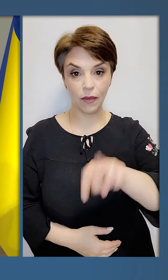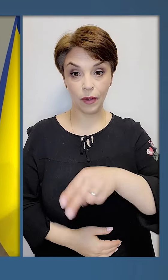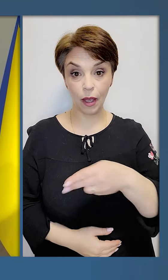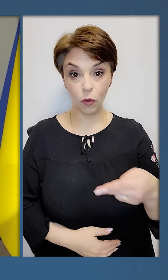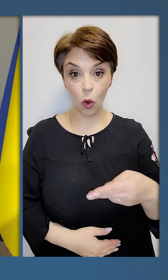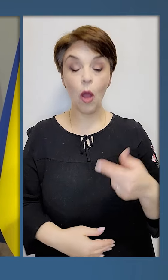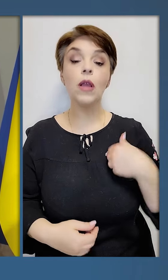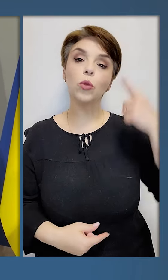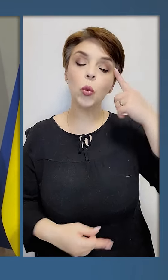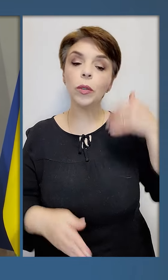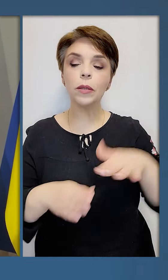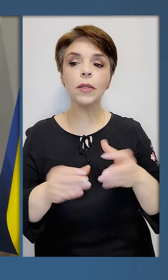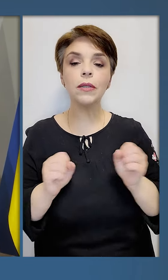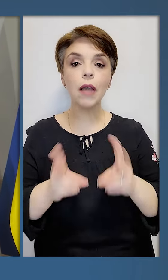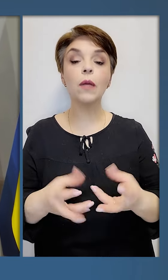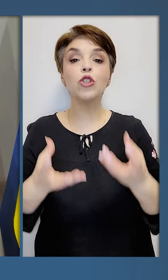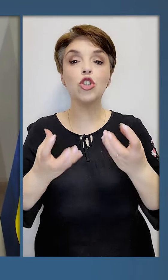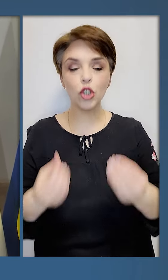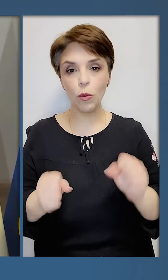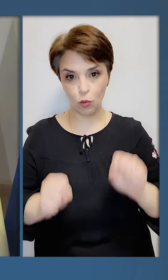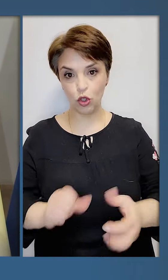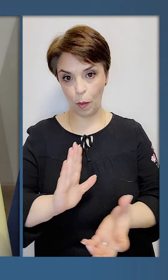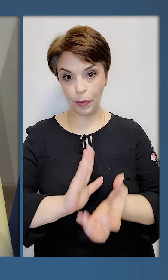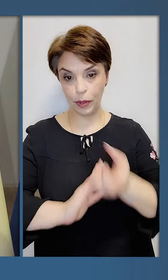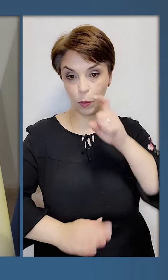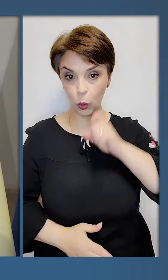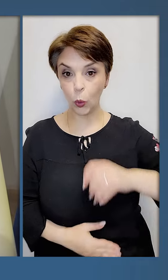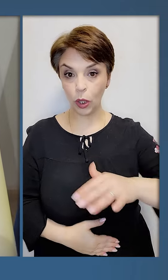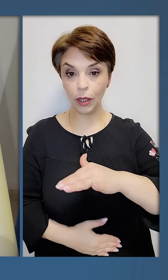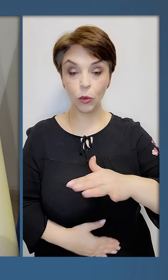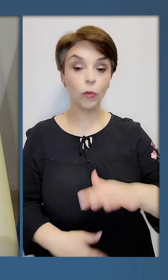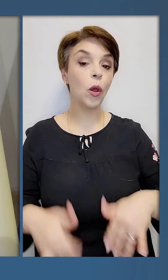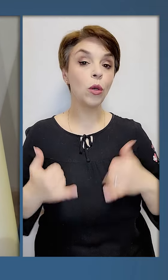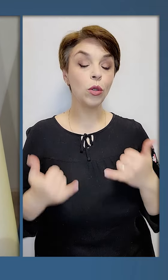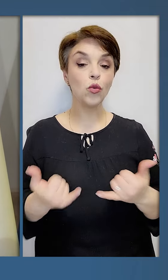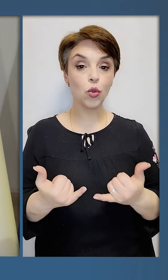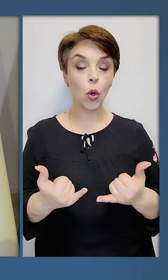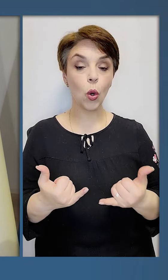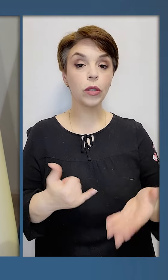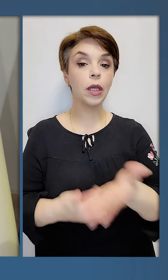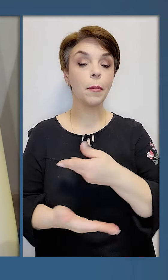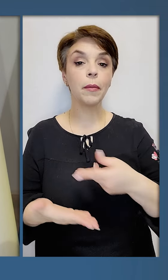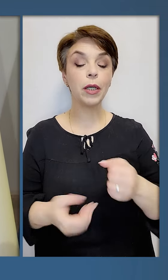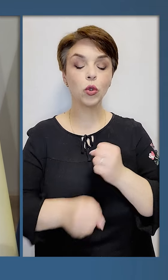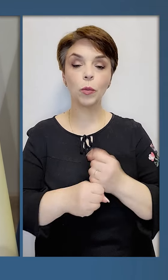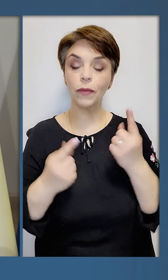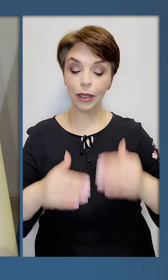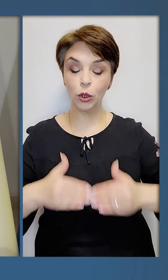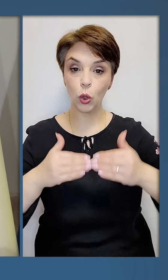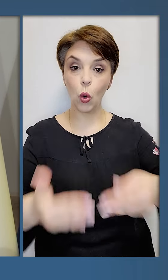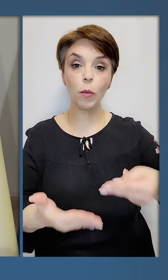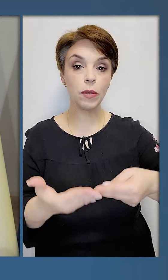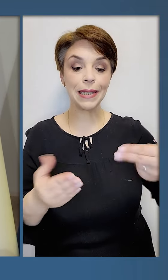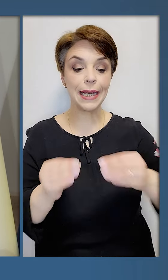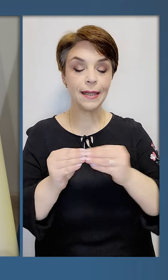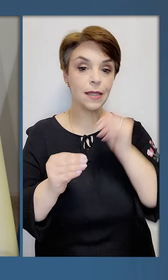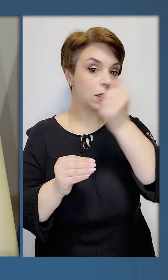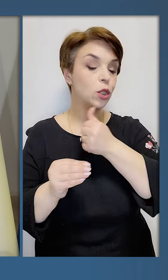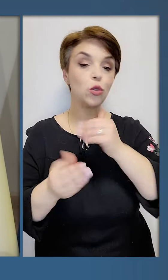І ми будемо думати над тим, якими шляхами ми ще можемо підтримати Україну. Сьогодні ми зробили великий крок,